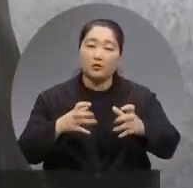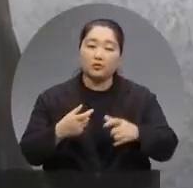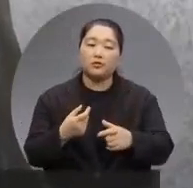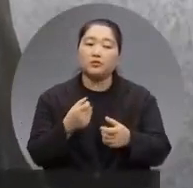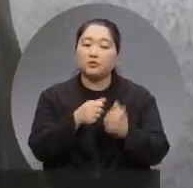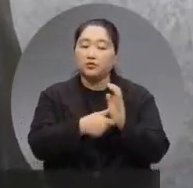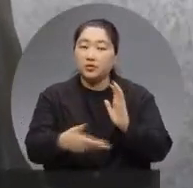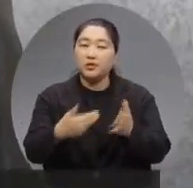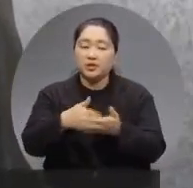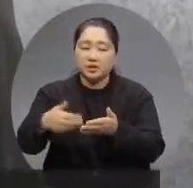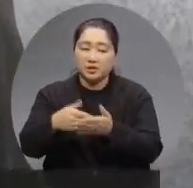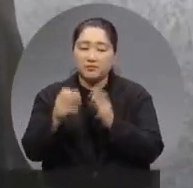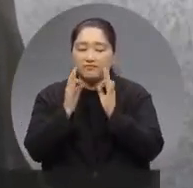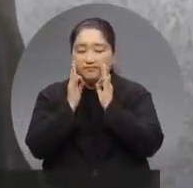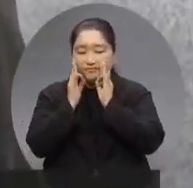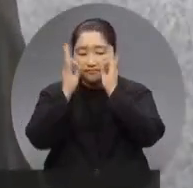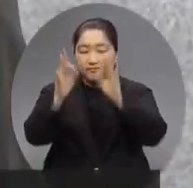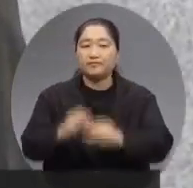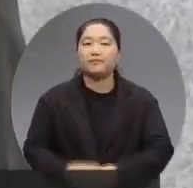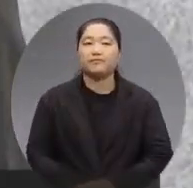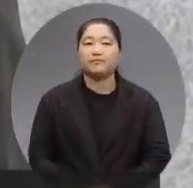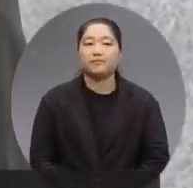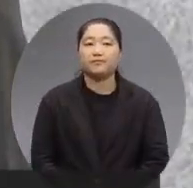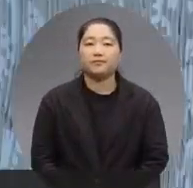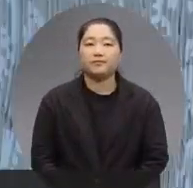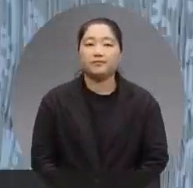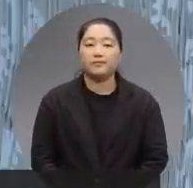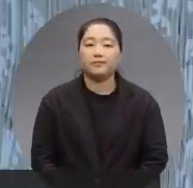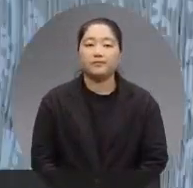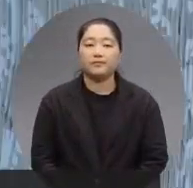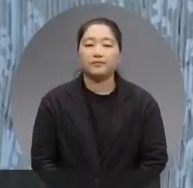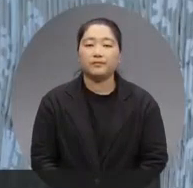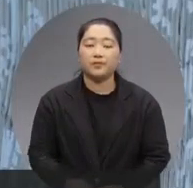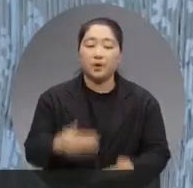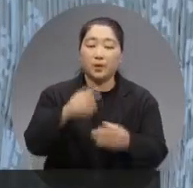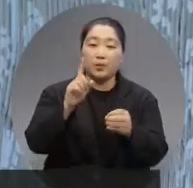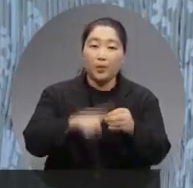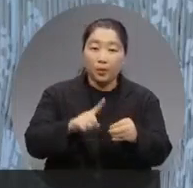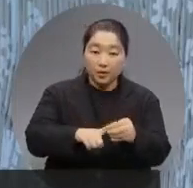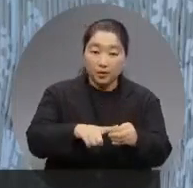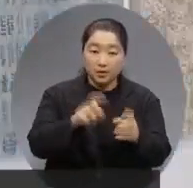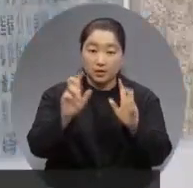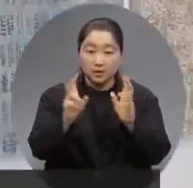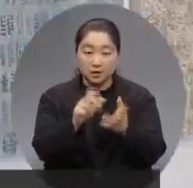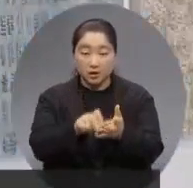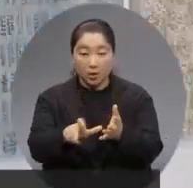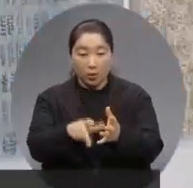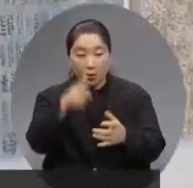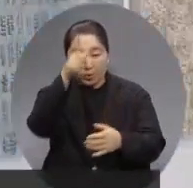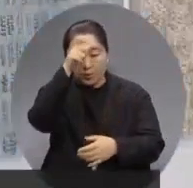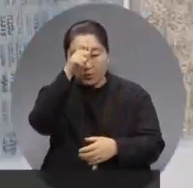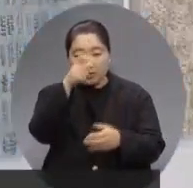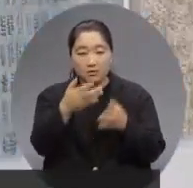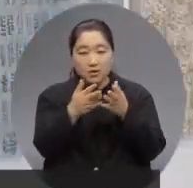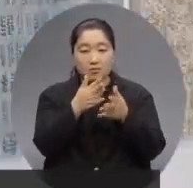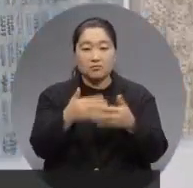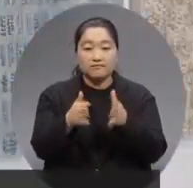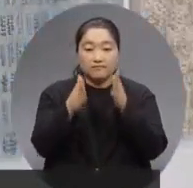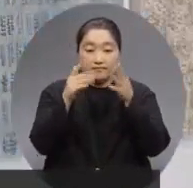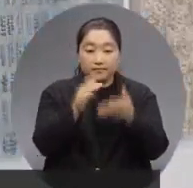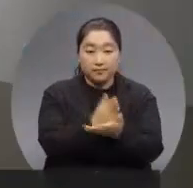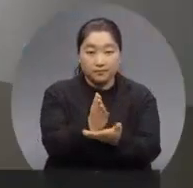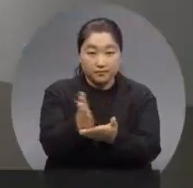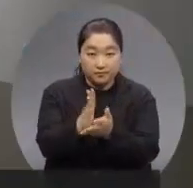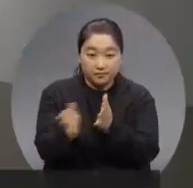또 국제성이 있는 그런 그림을 그리려니까 보리라는 소재를 고집하며 다양한 영역으로 확장한 작품들은